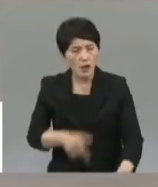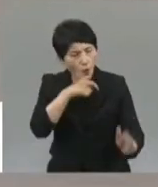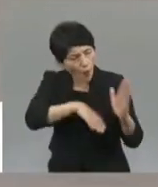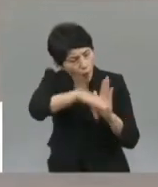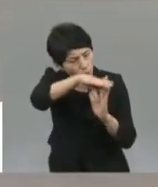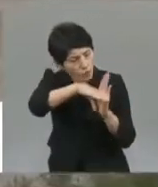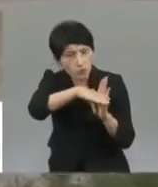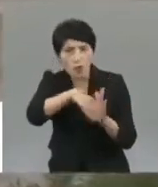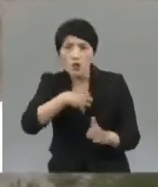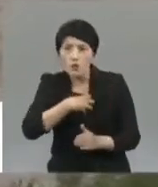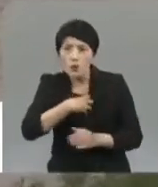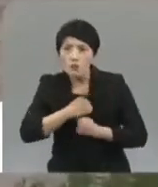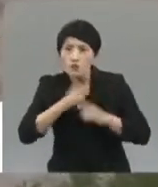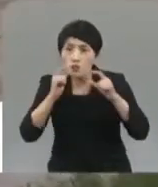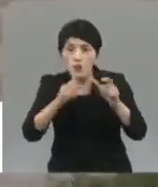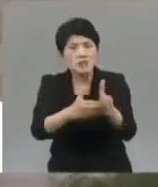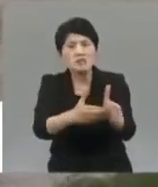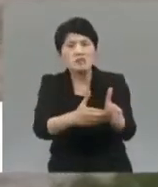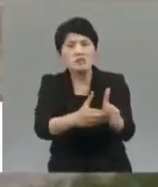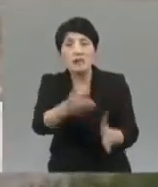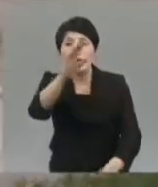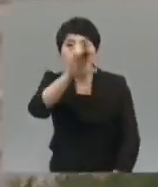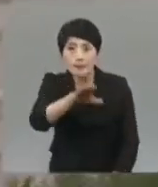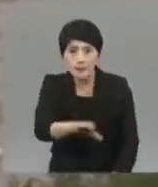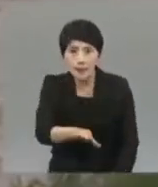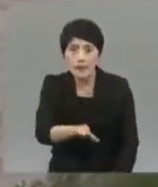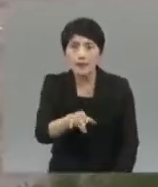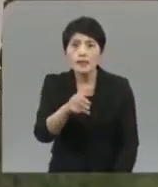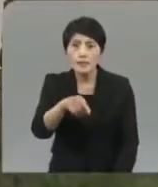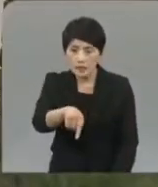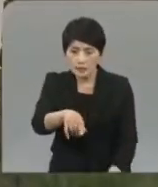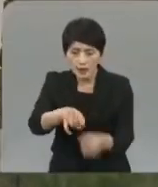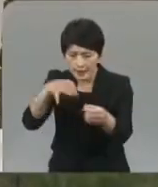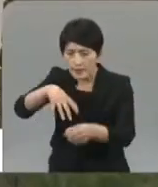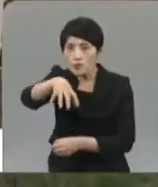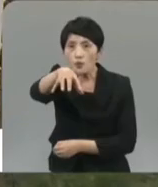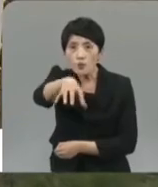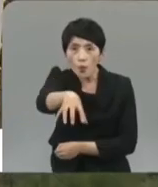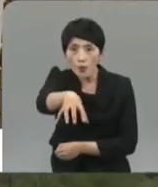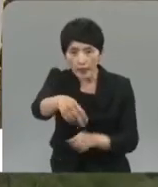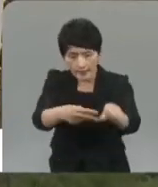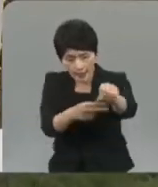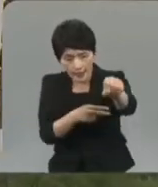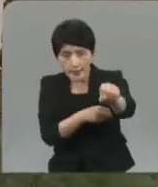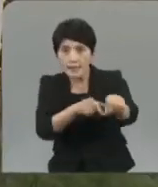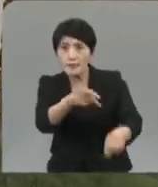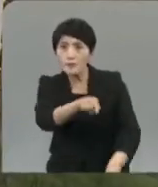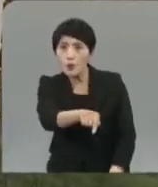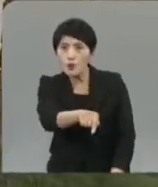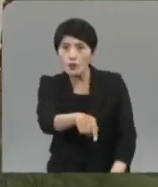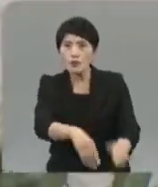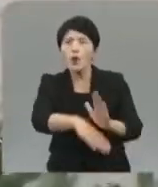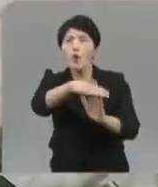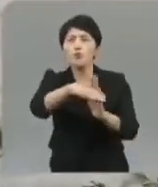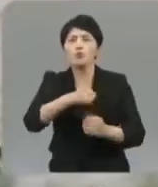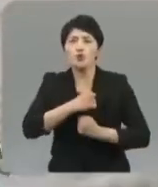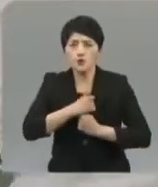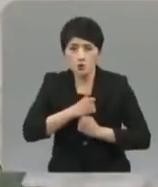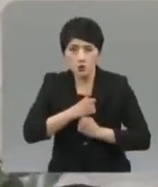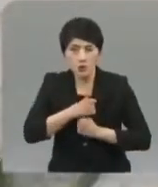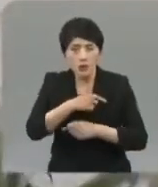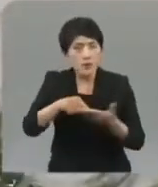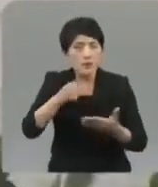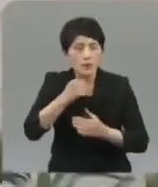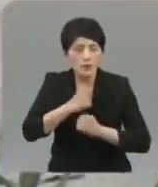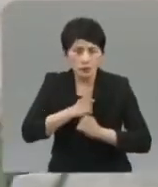했지만 아직 예천군 회룡교에는 홍수 경보가 내려져 있어 주민들은 접근을 삼가야 합니다. 지금까지 경북 예천에서